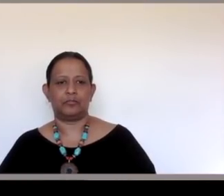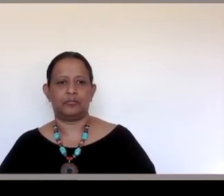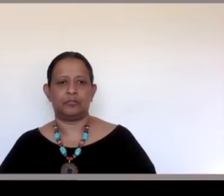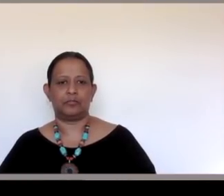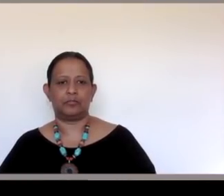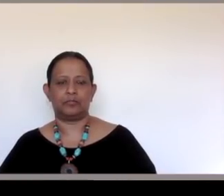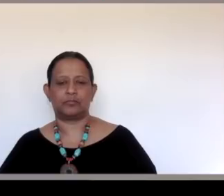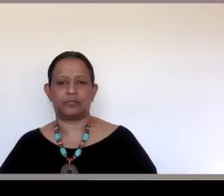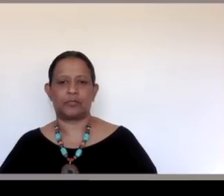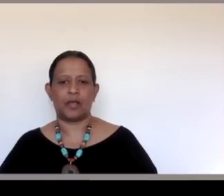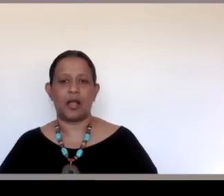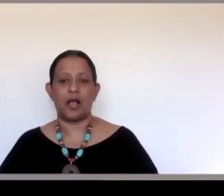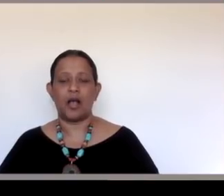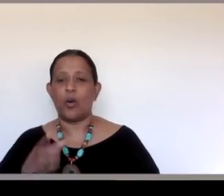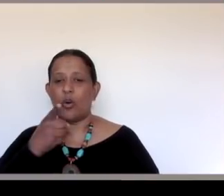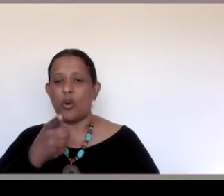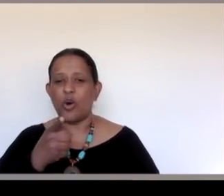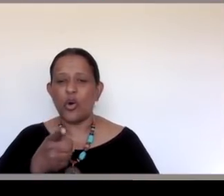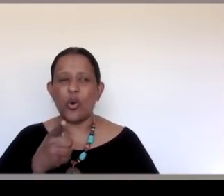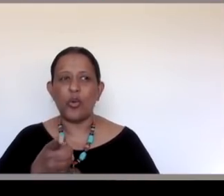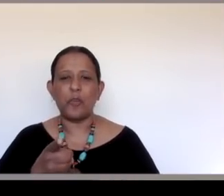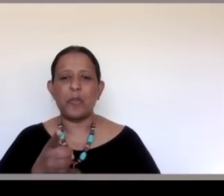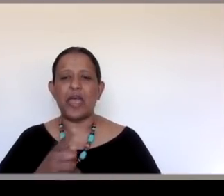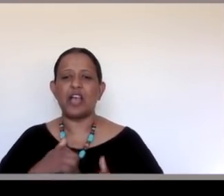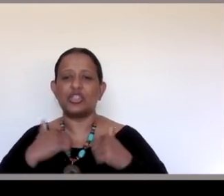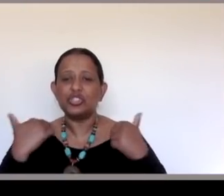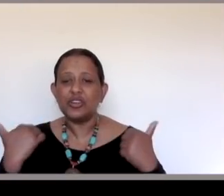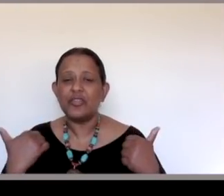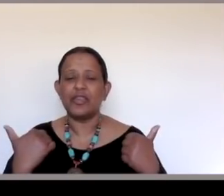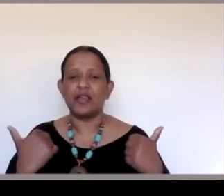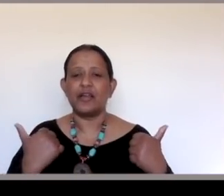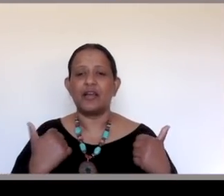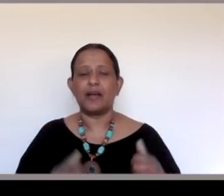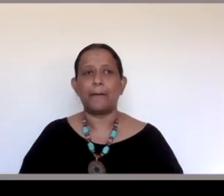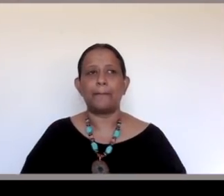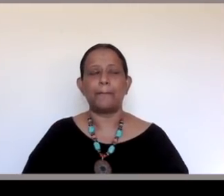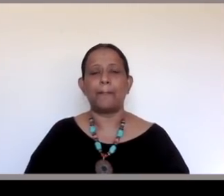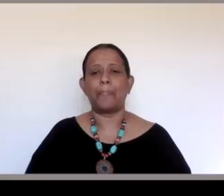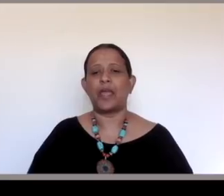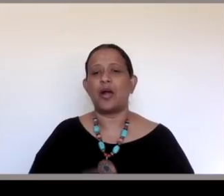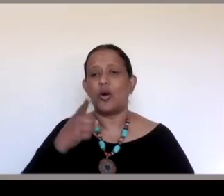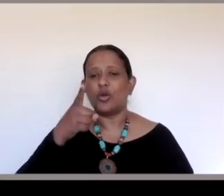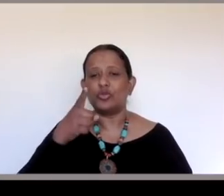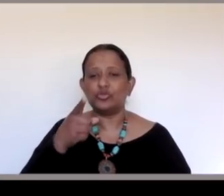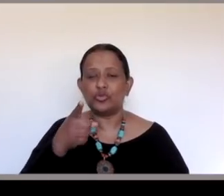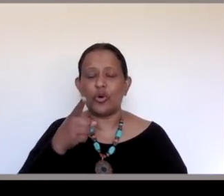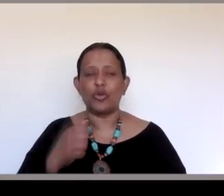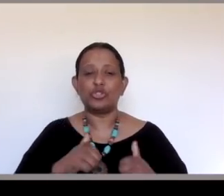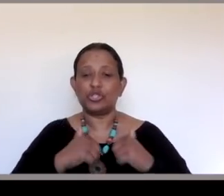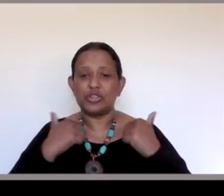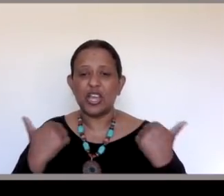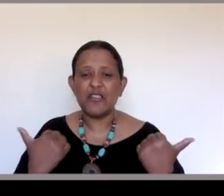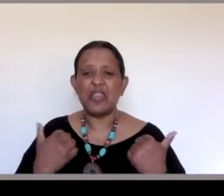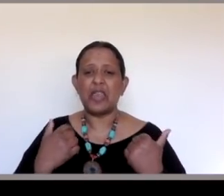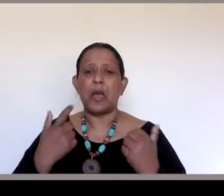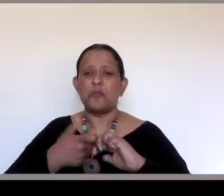வென்ன இகன கண்ண புல்வாங்க இயேசு கிறிஸ்துவானவர் சொல்லுகின்றார் என்ன நடந்தாலும் உங்களுக்கு மகிழ்ச்சி அடைவதற்கு கற்றுக்கொள்ள முடியும்